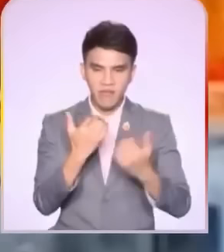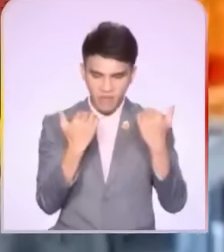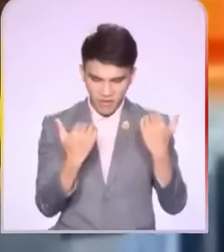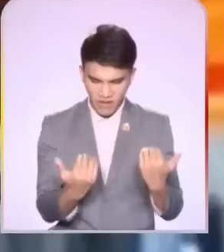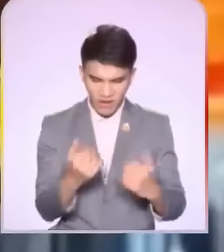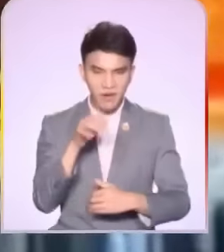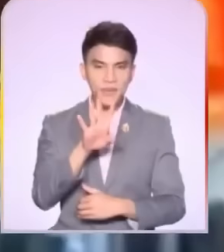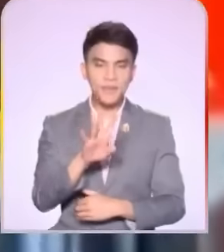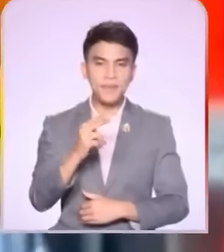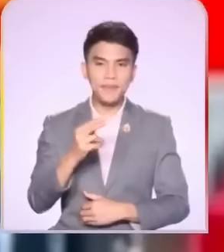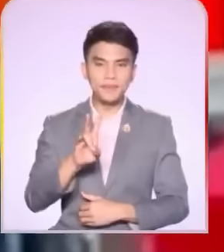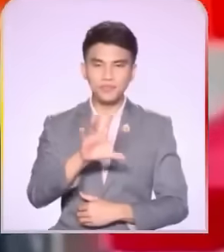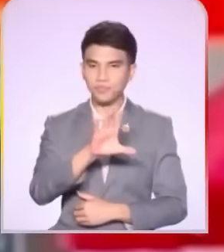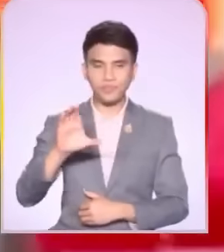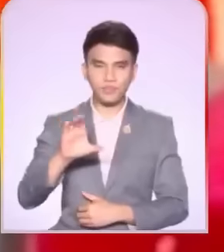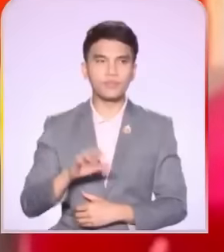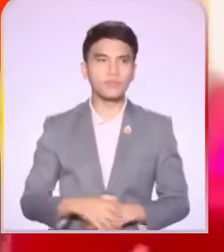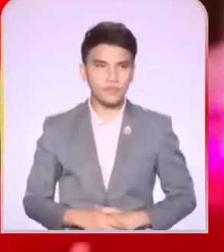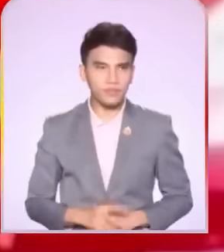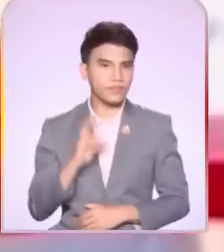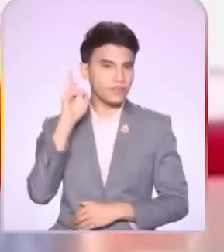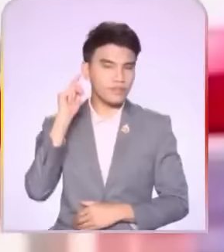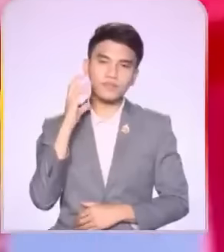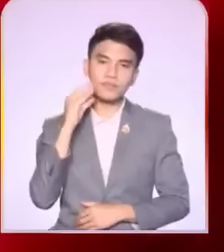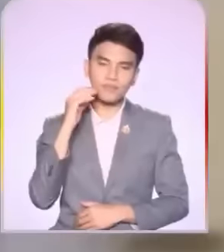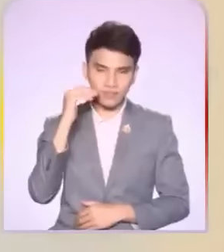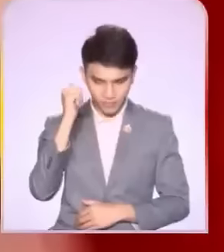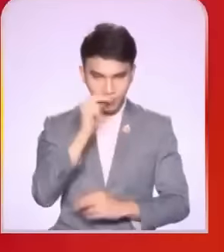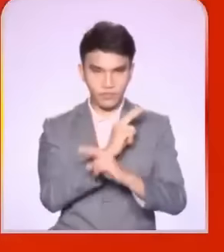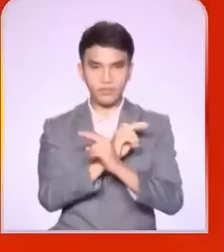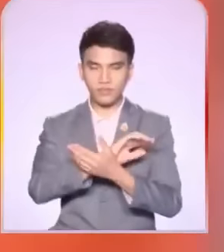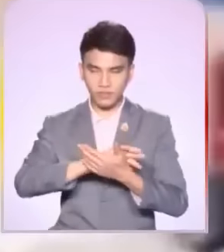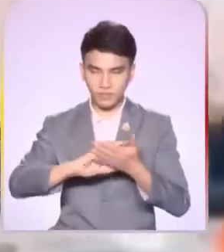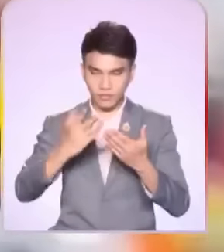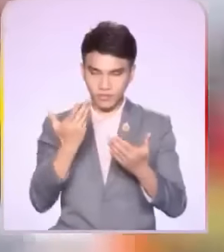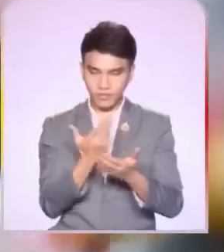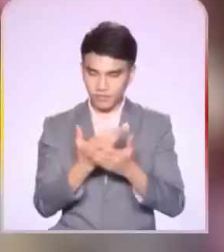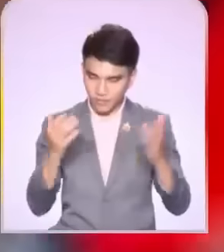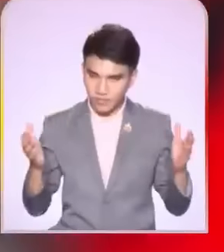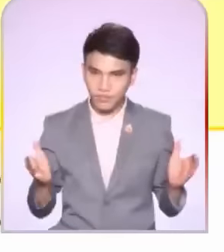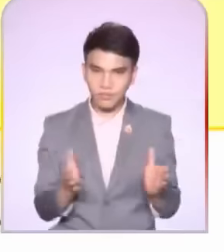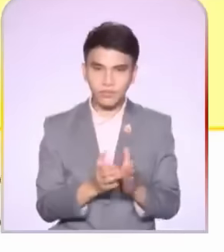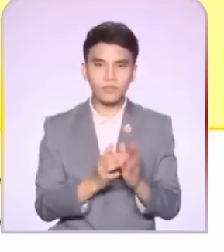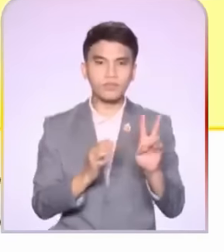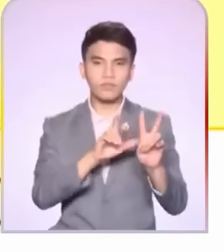ะ 4,700 บาทแม้ทีมข่าวของเราน่ารักมากไปคูณมาให้เรียบร้อยค่ะมูลค่าก็คือ